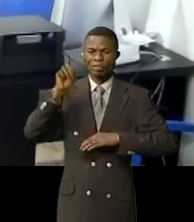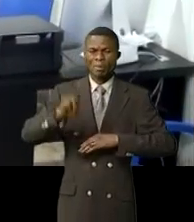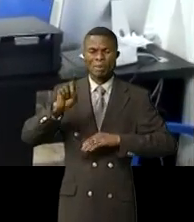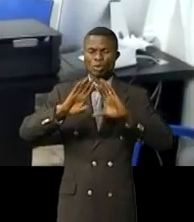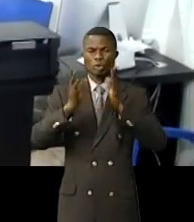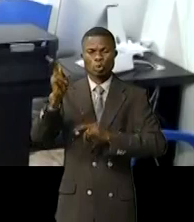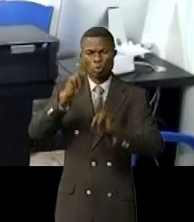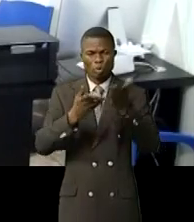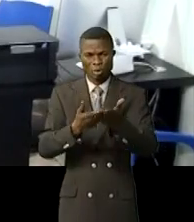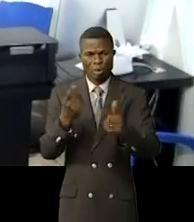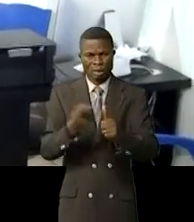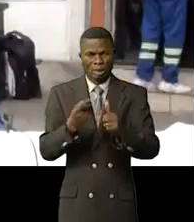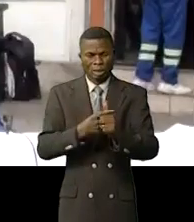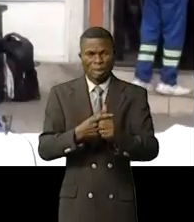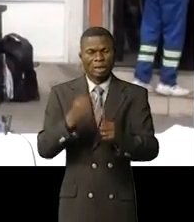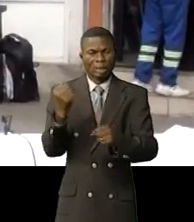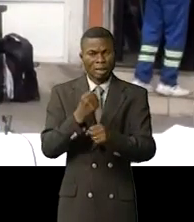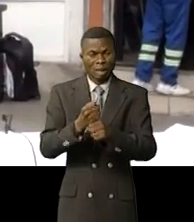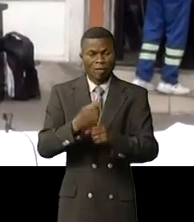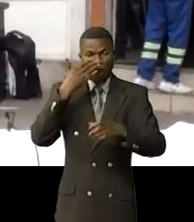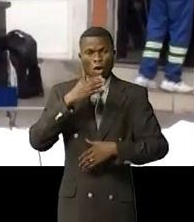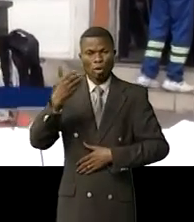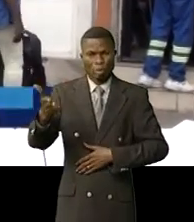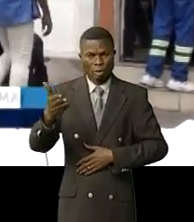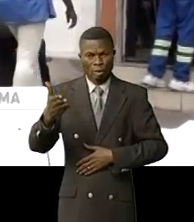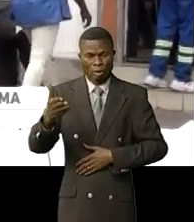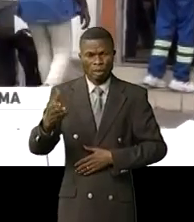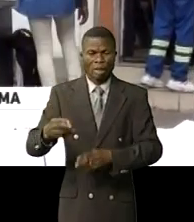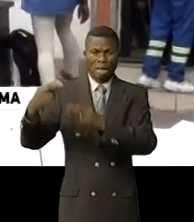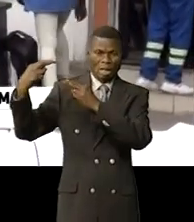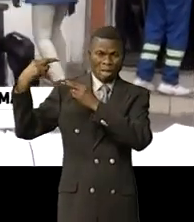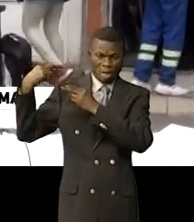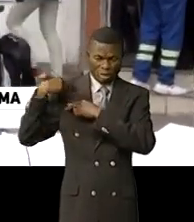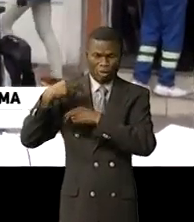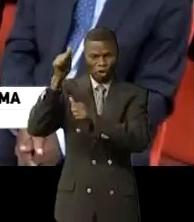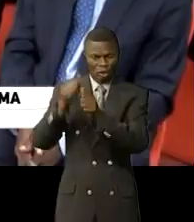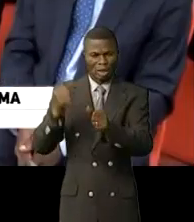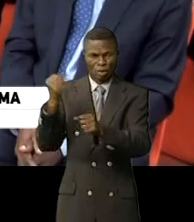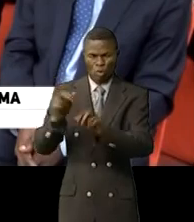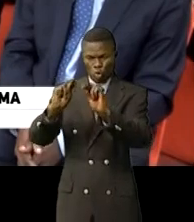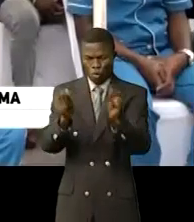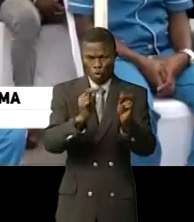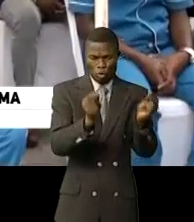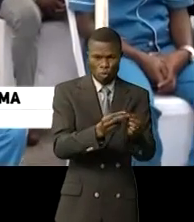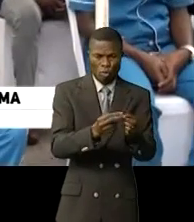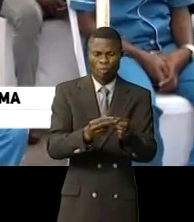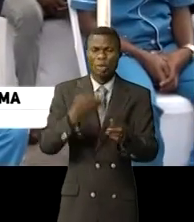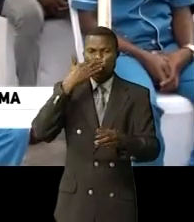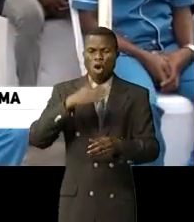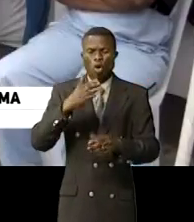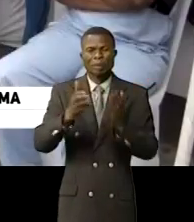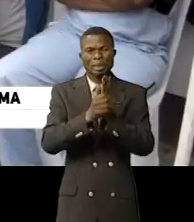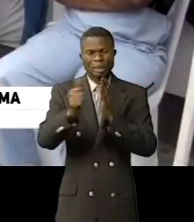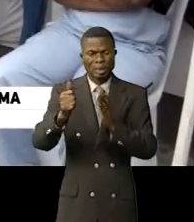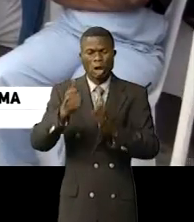population, notamment son fonctionnement par des spécialistes dans chaque service. Au-delà des soins de qualité, cet